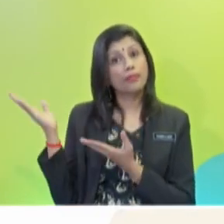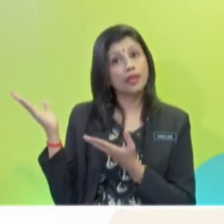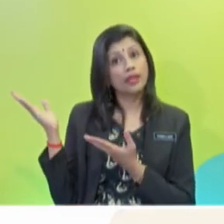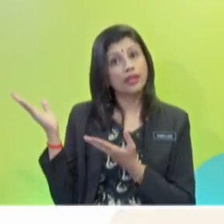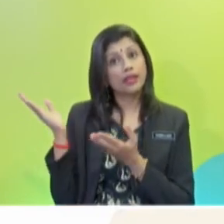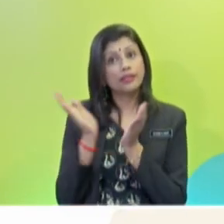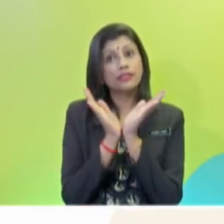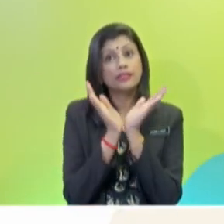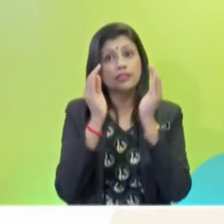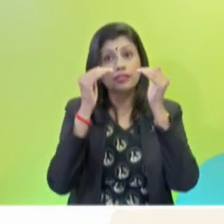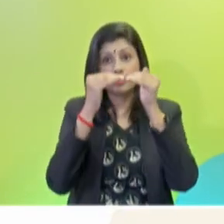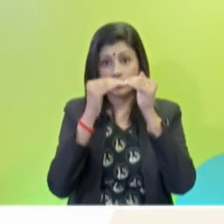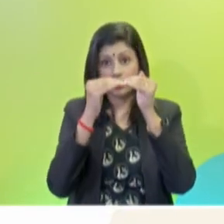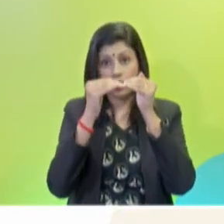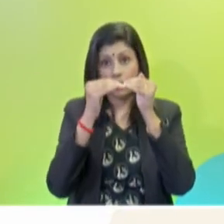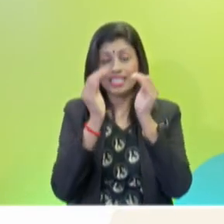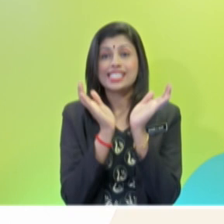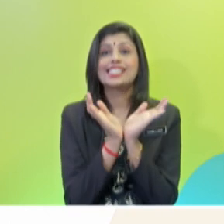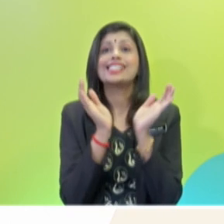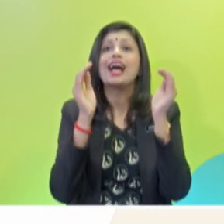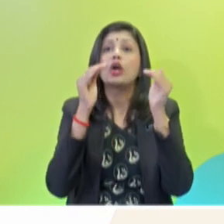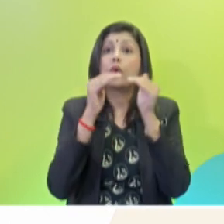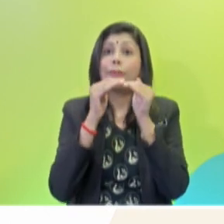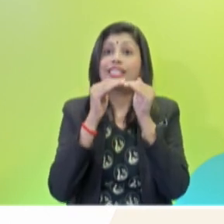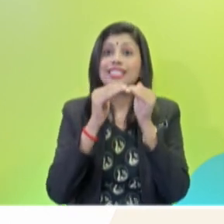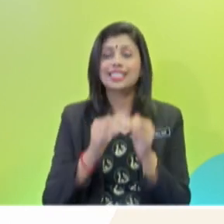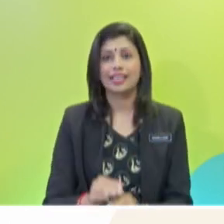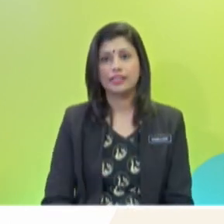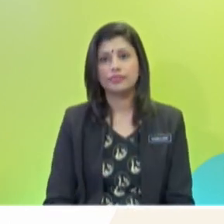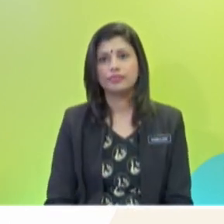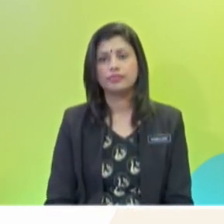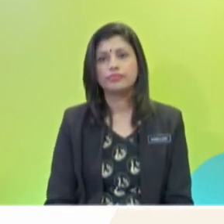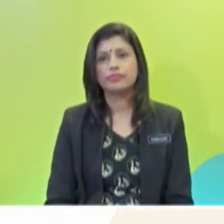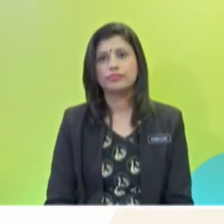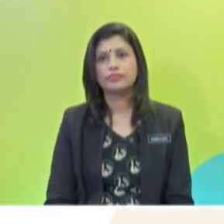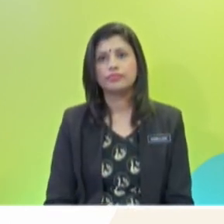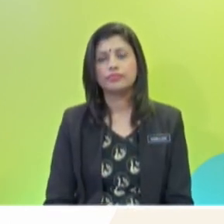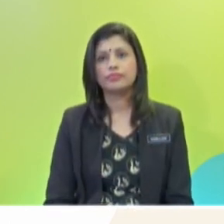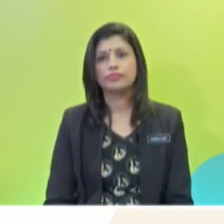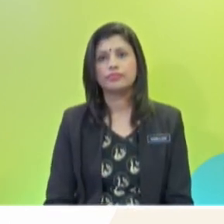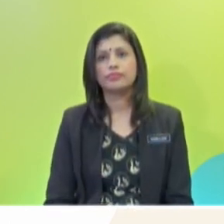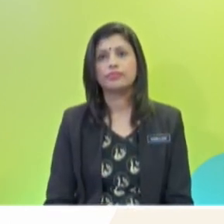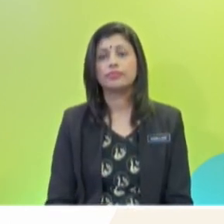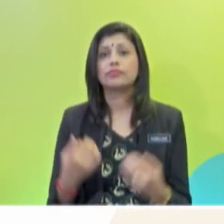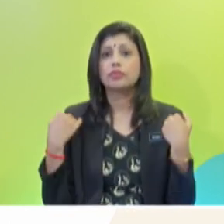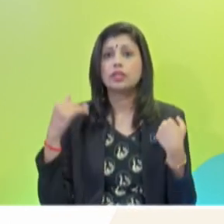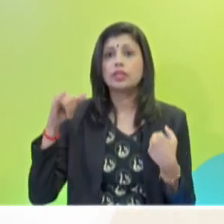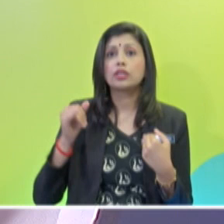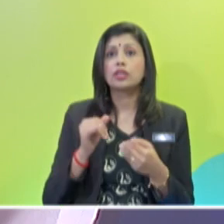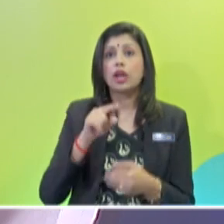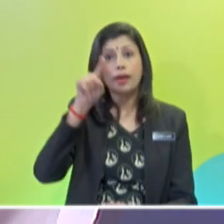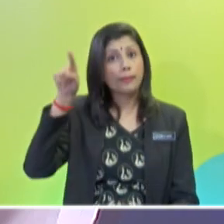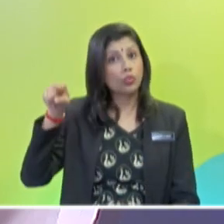cikgu. Buat sayur campur sedap ni. Ini adalah sayur kubis. Ada yang bentuknya bulat.